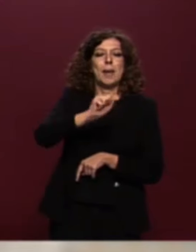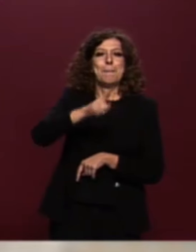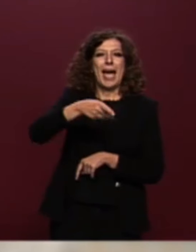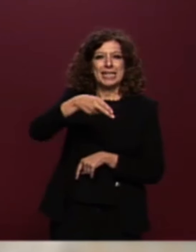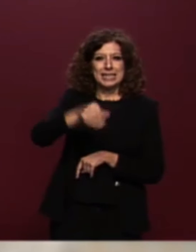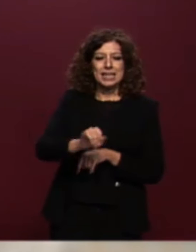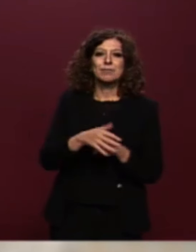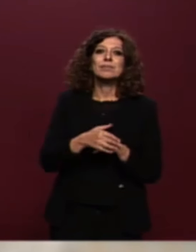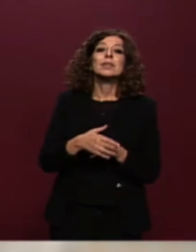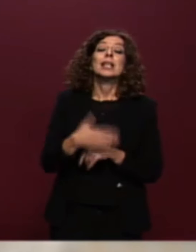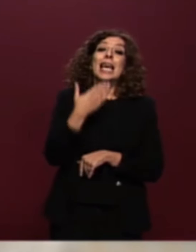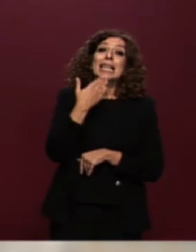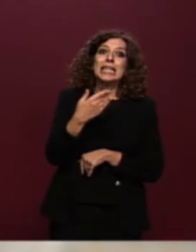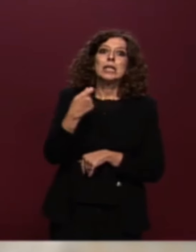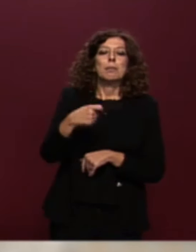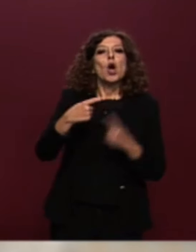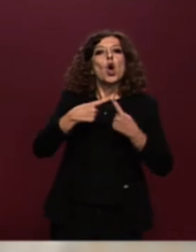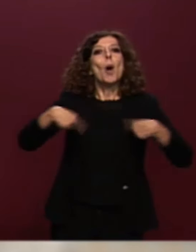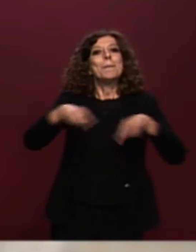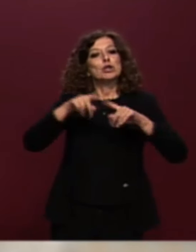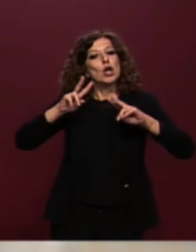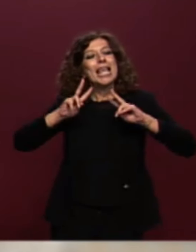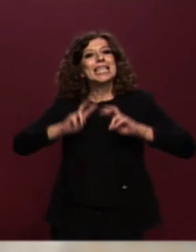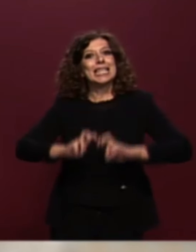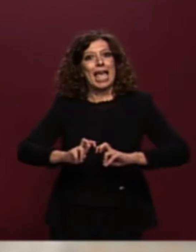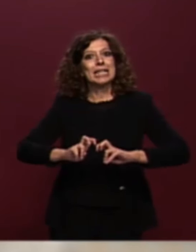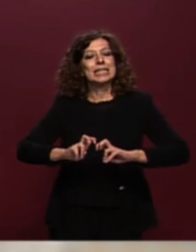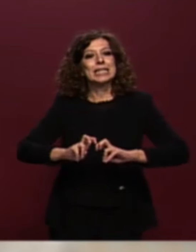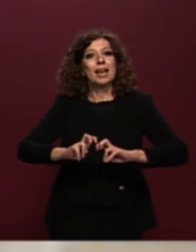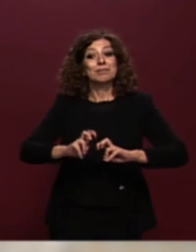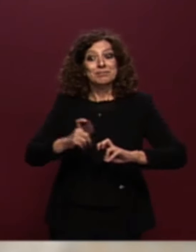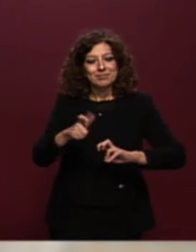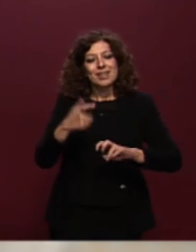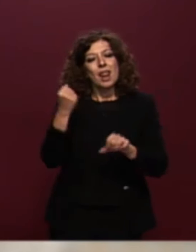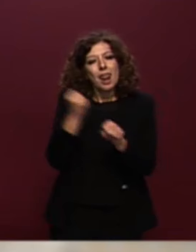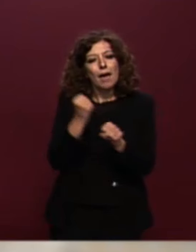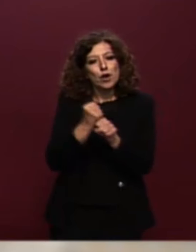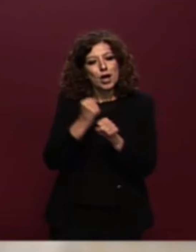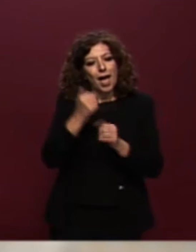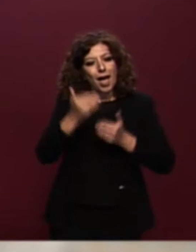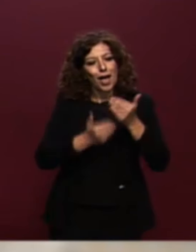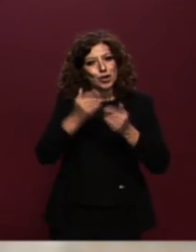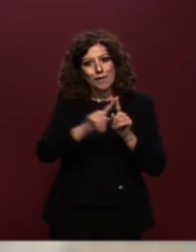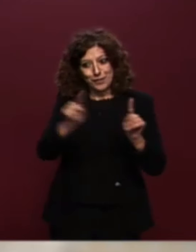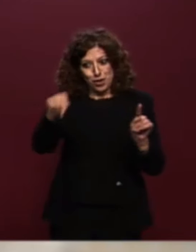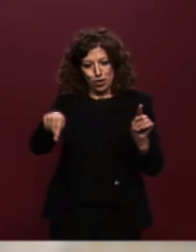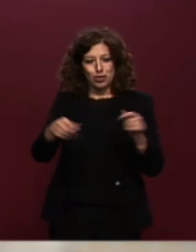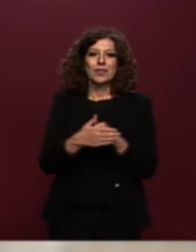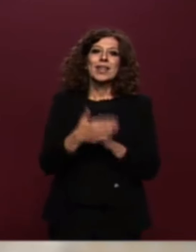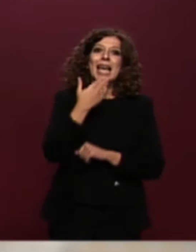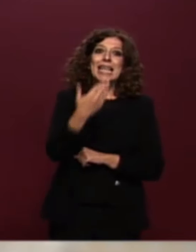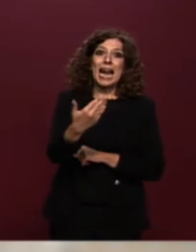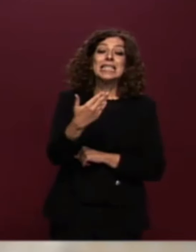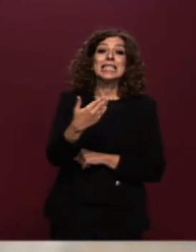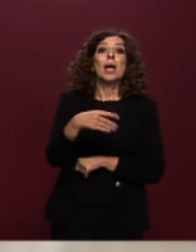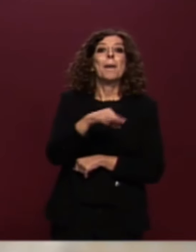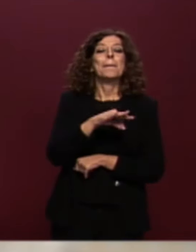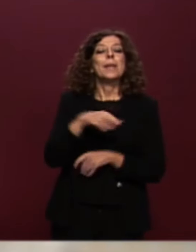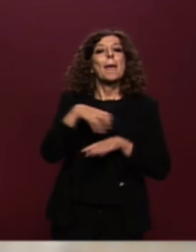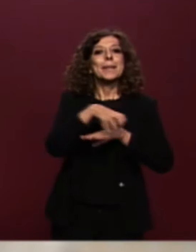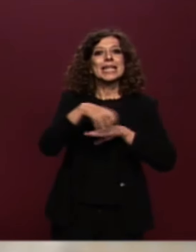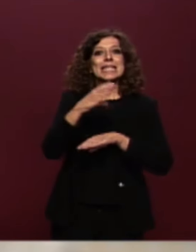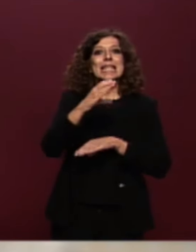Commissione d'inchiesta che hanno collaborato per la riuscita di questo momento. Grazie alla Ministra Calderone per la sua presenza a